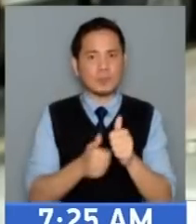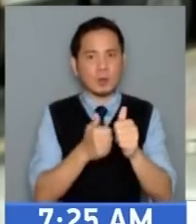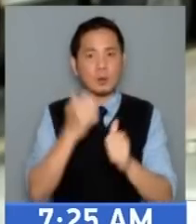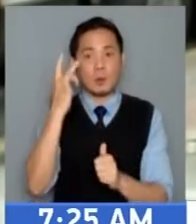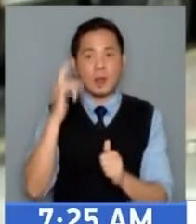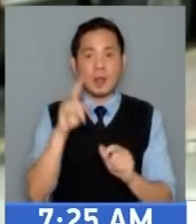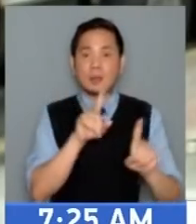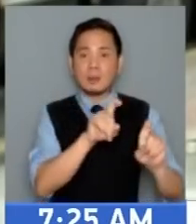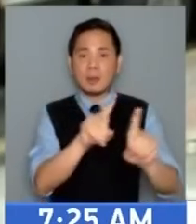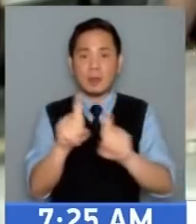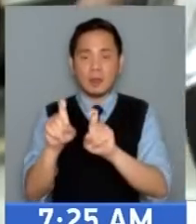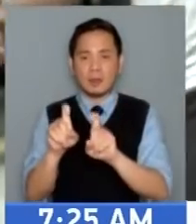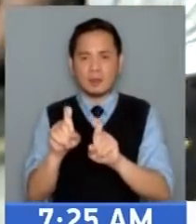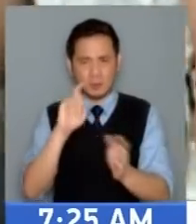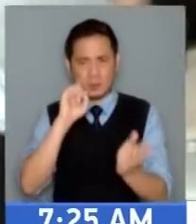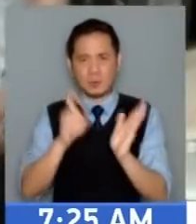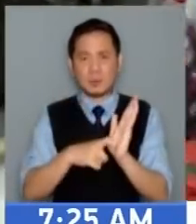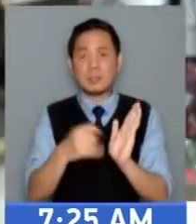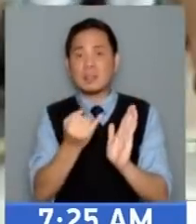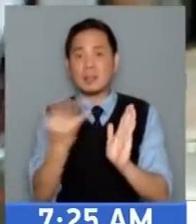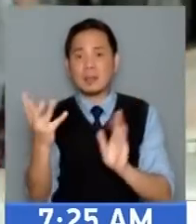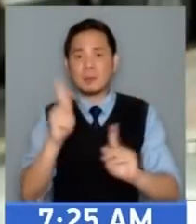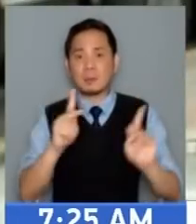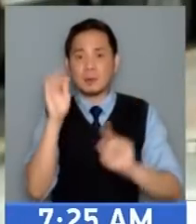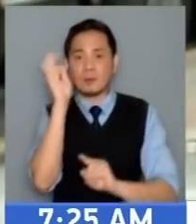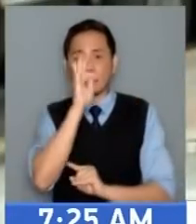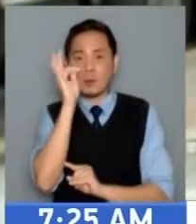ang bilang ng mga Pilipinong nagyoyosi.